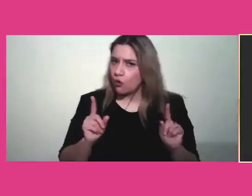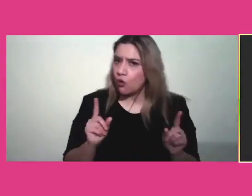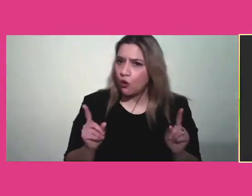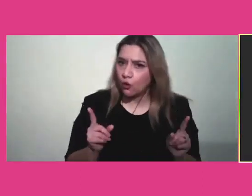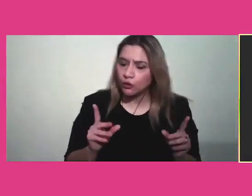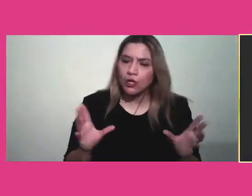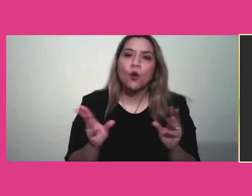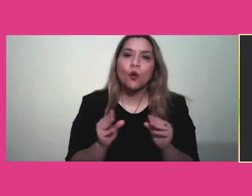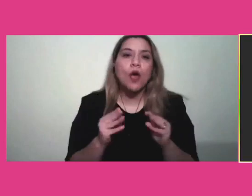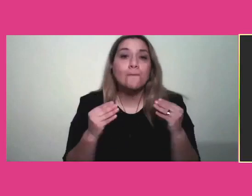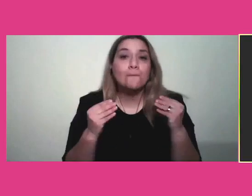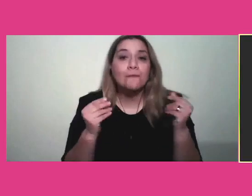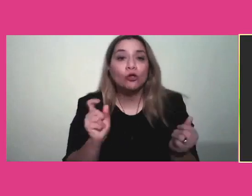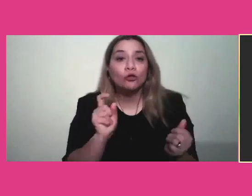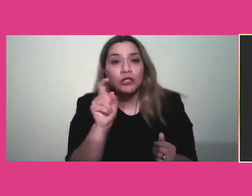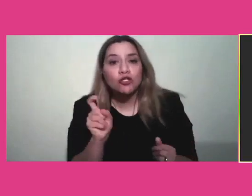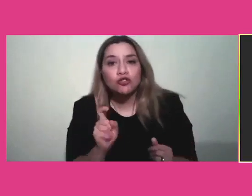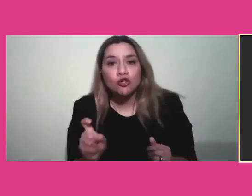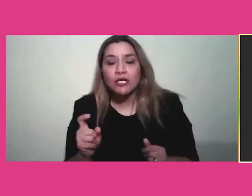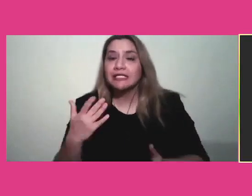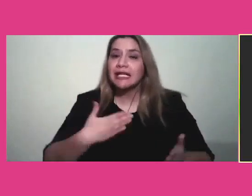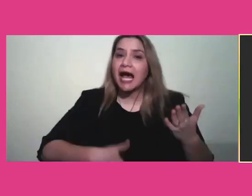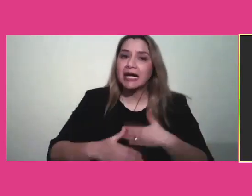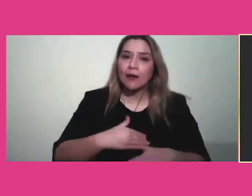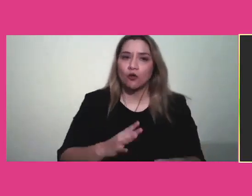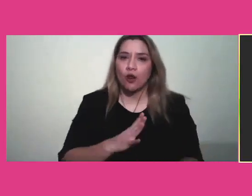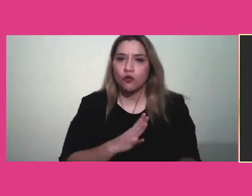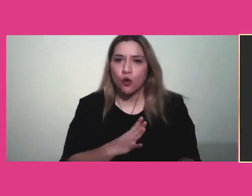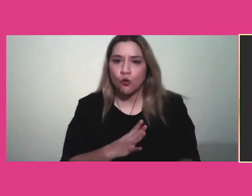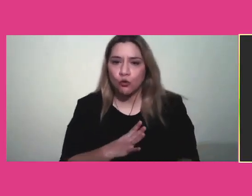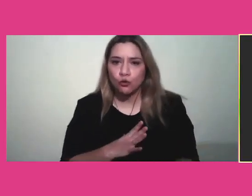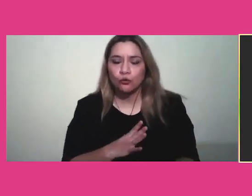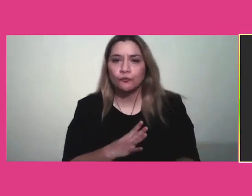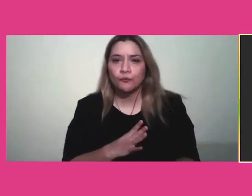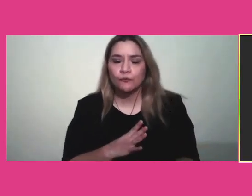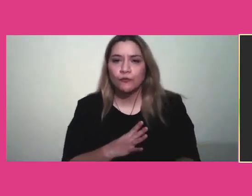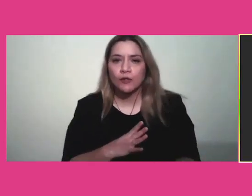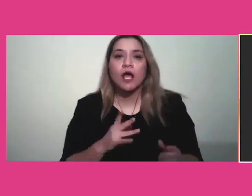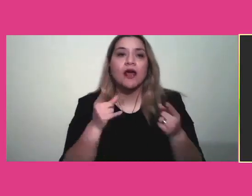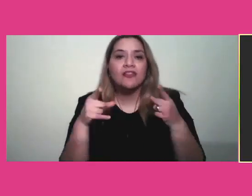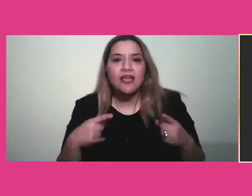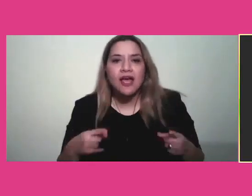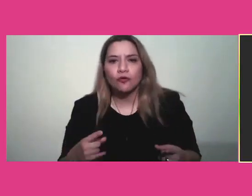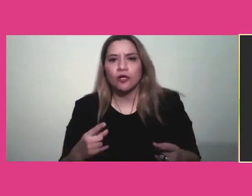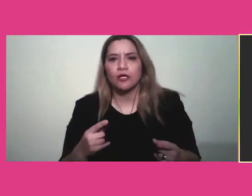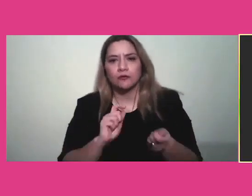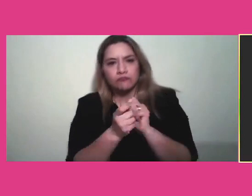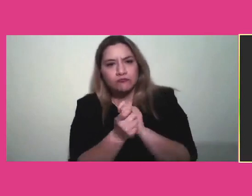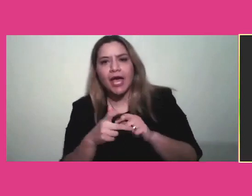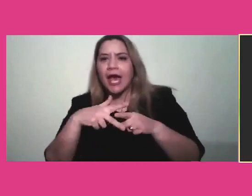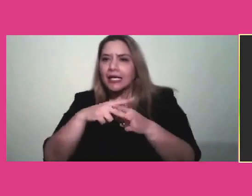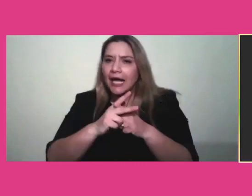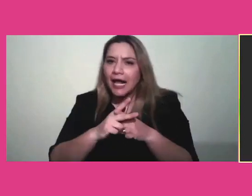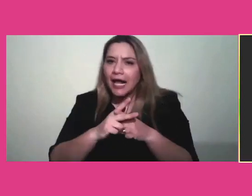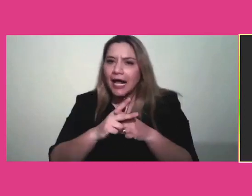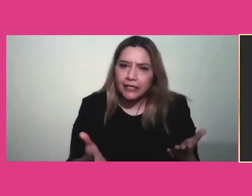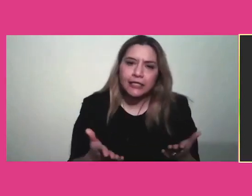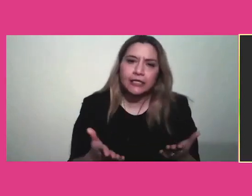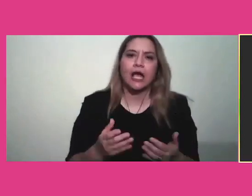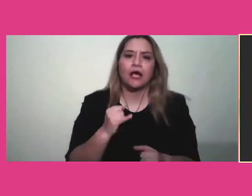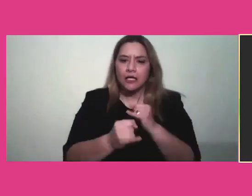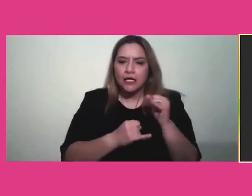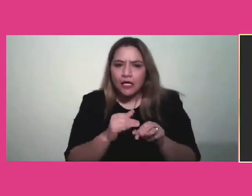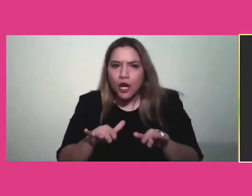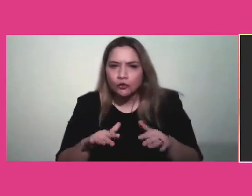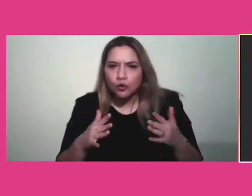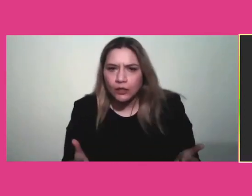από την ποιότητα της ζωής των ανάπηρων ανθρώπων, μέσα από διάφορες διαμορφώσεις, μέσα από εργαλεία, ηλεκτρονικά,